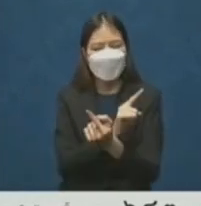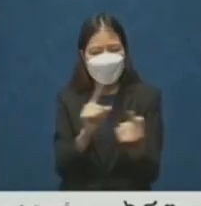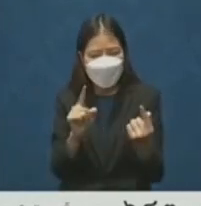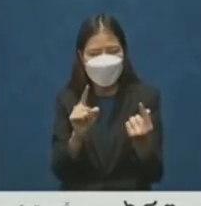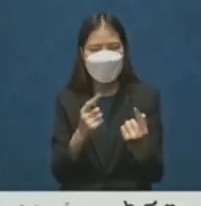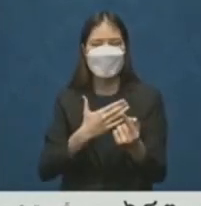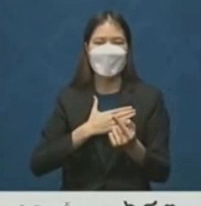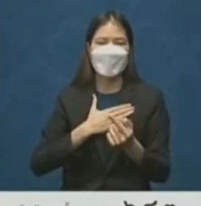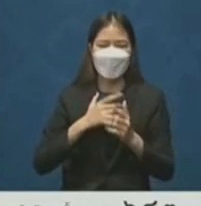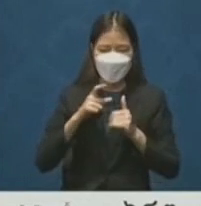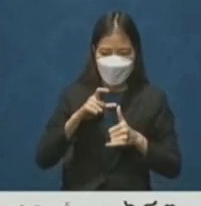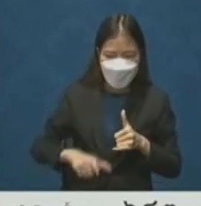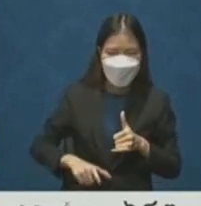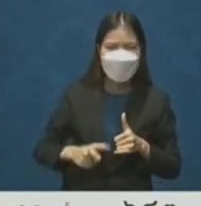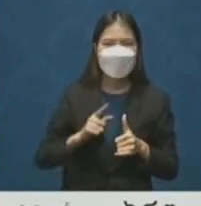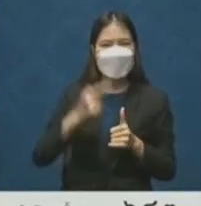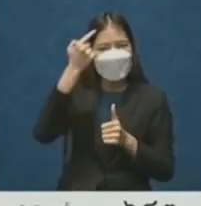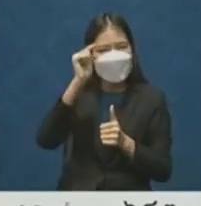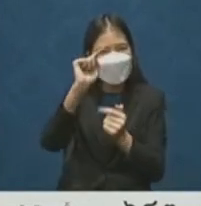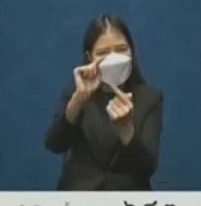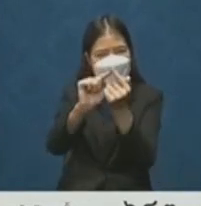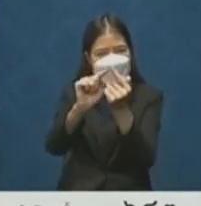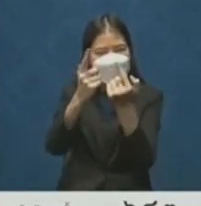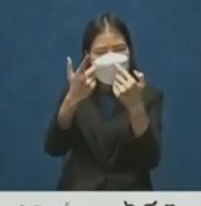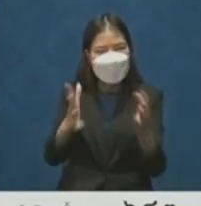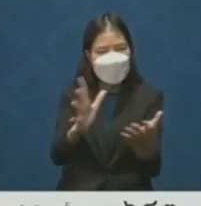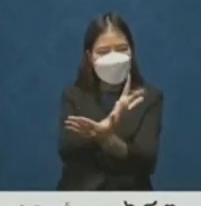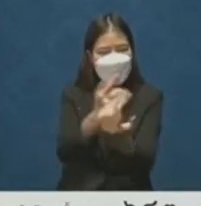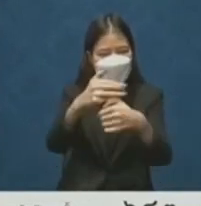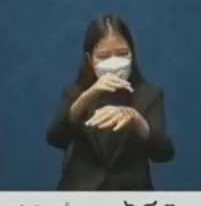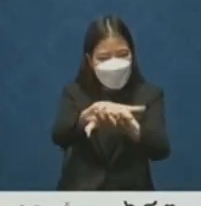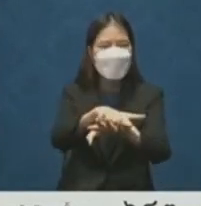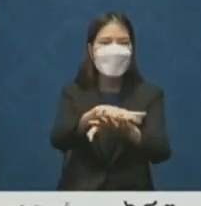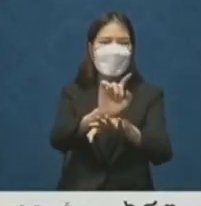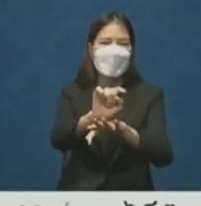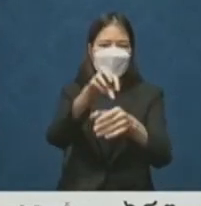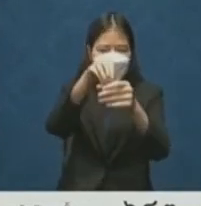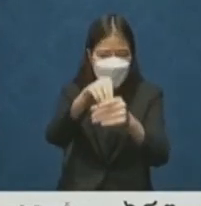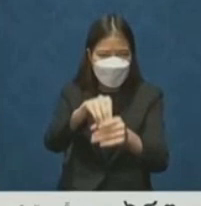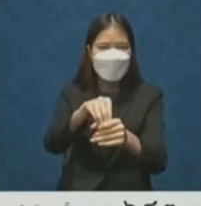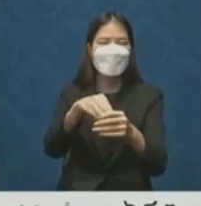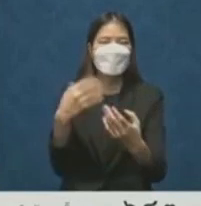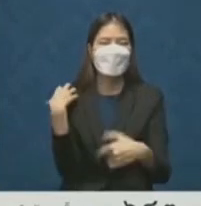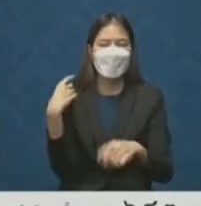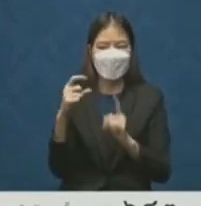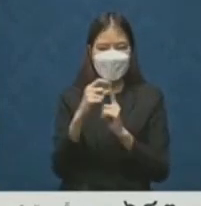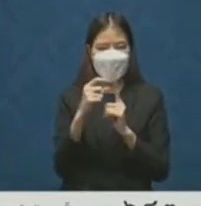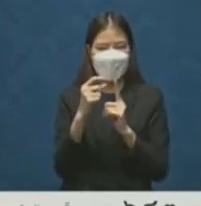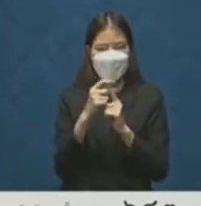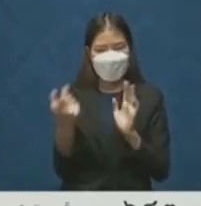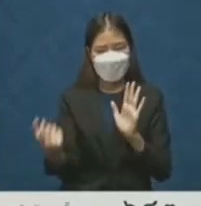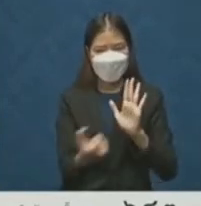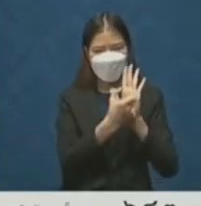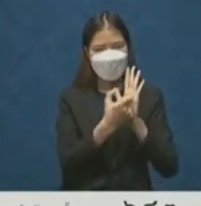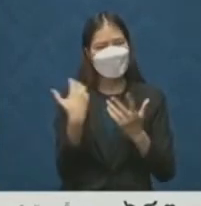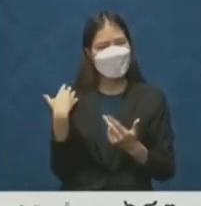มเป็นประชาชนที่ต้องคำนึงถึงการอยู่ร่วมกันเพราะฉะนั้นเนี่ยเขาจึงไม่ได้พอท่านใส่